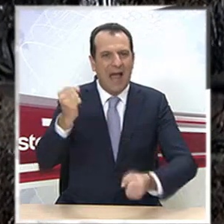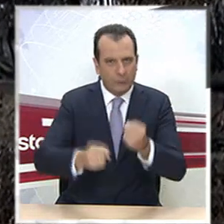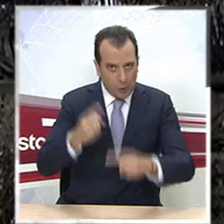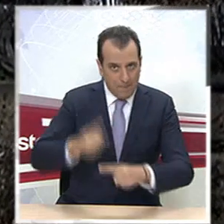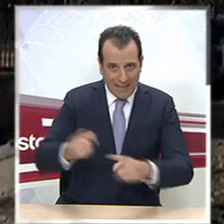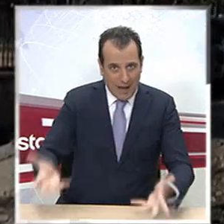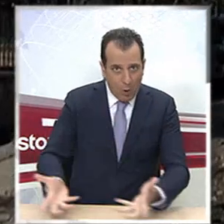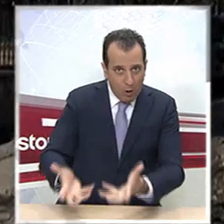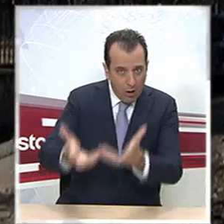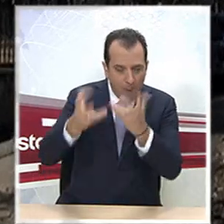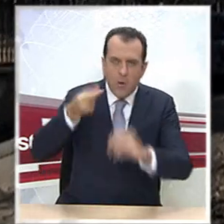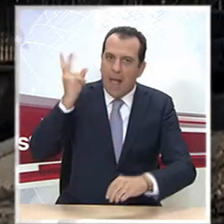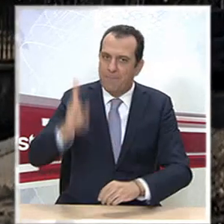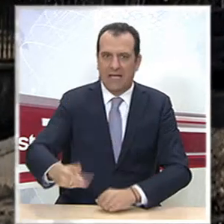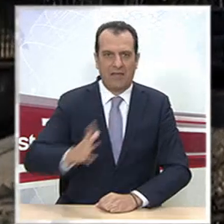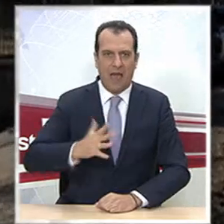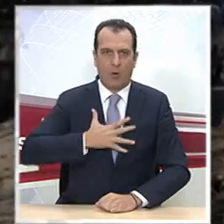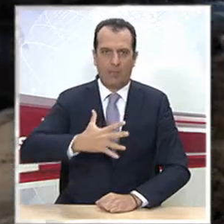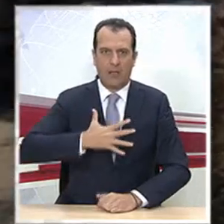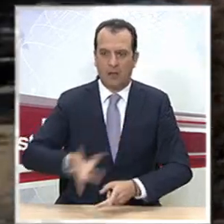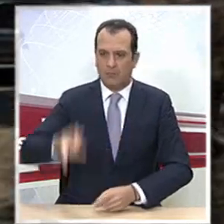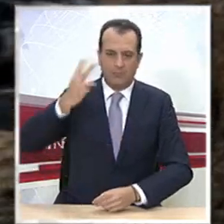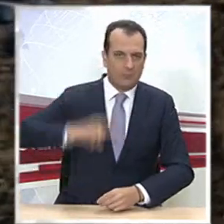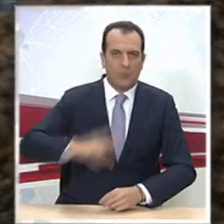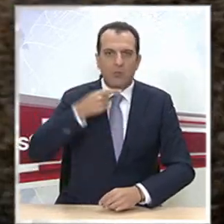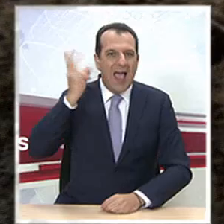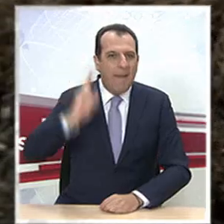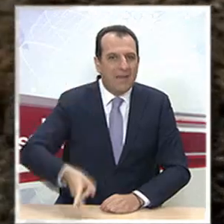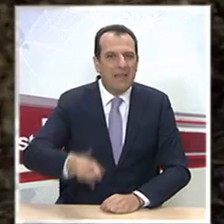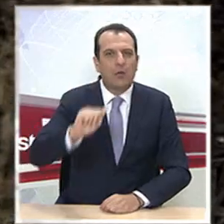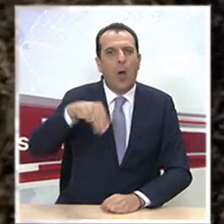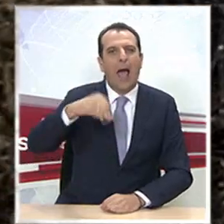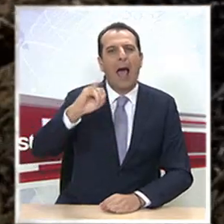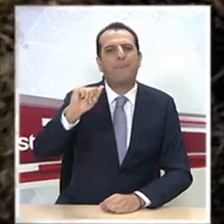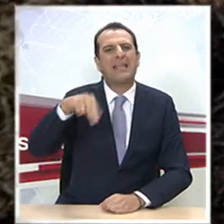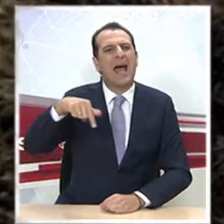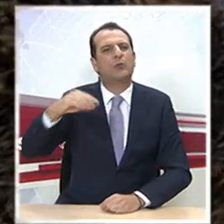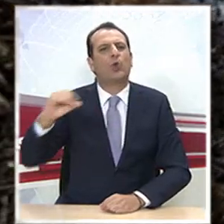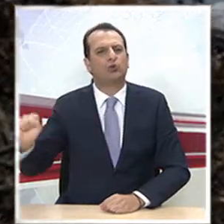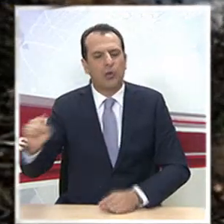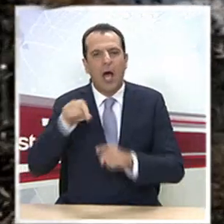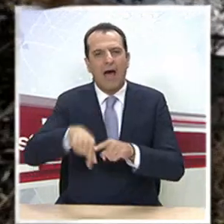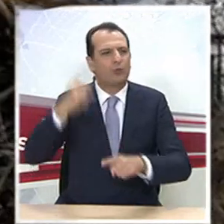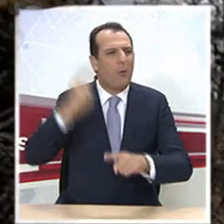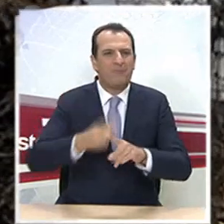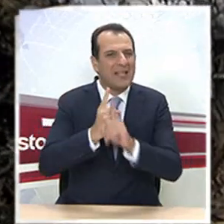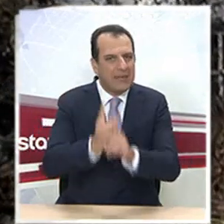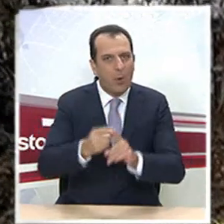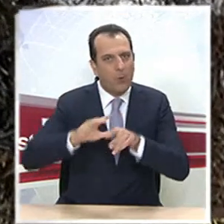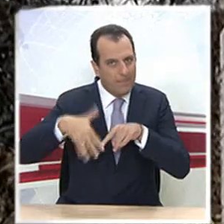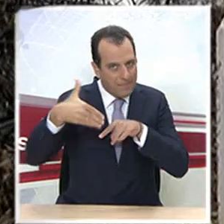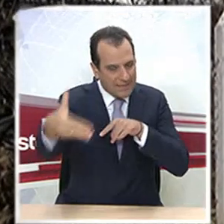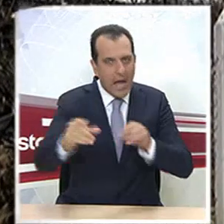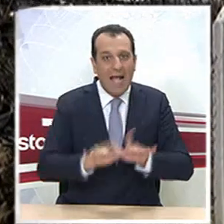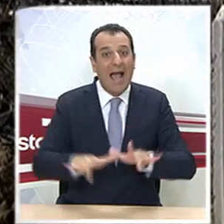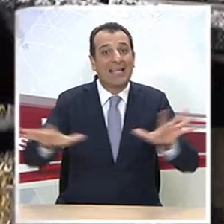τους ανθρώπους ιδιαιτέρως επιβλαβή. Πιο επικίνδυνο από τα σωματίδια θεωρείται ο αμύαντος, υλικό που μακροπρόθεσμα μπορεί να προκαλέσει καρκίνο των